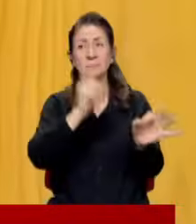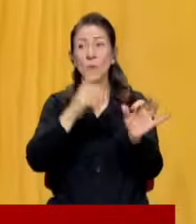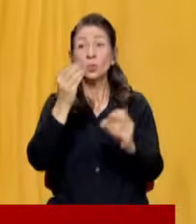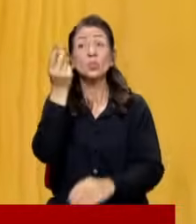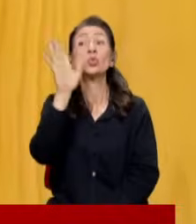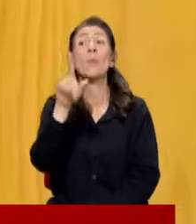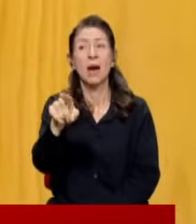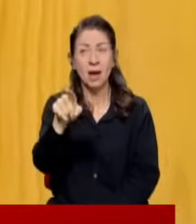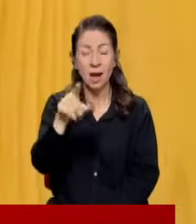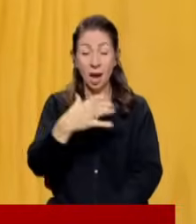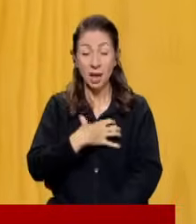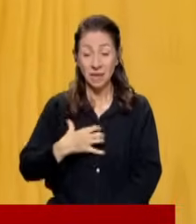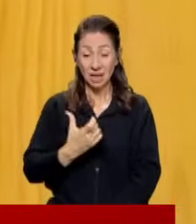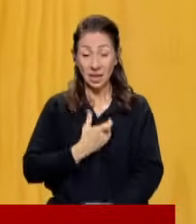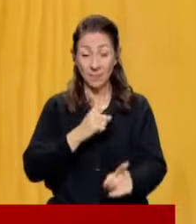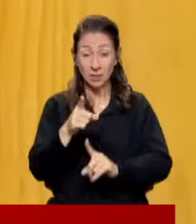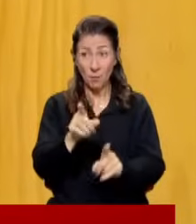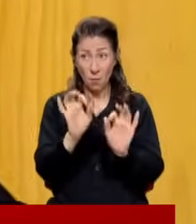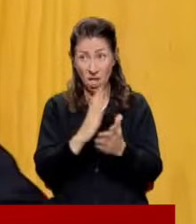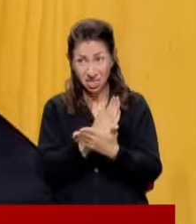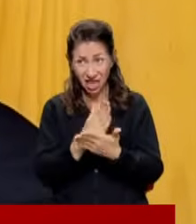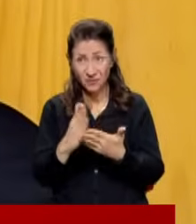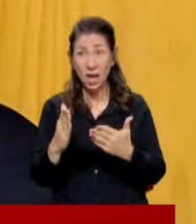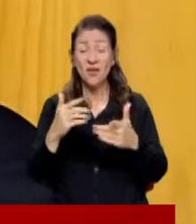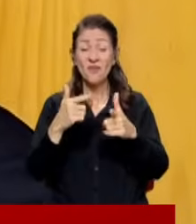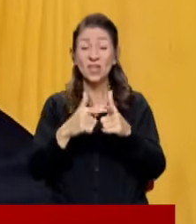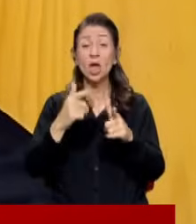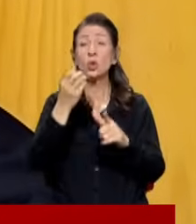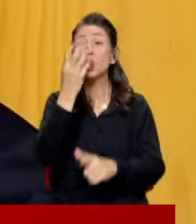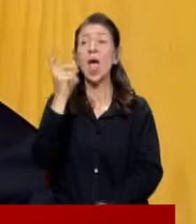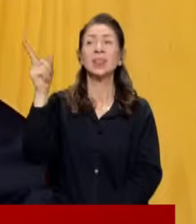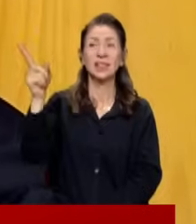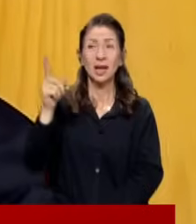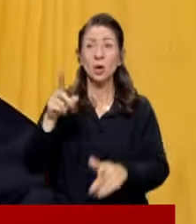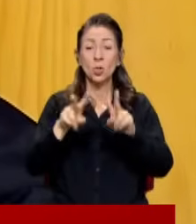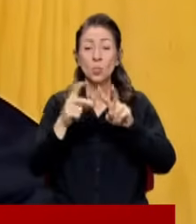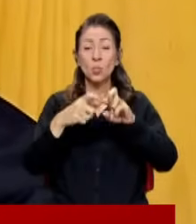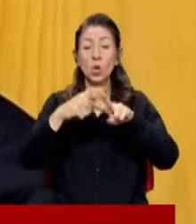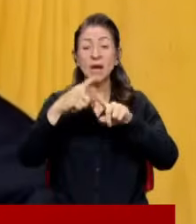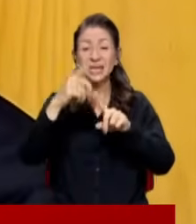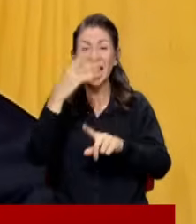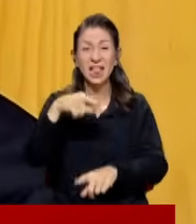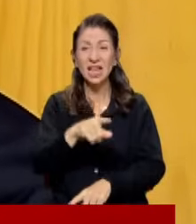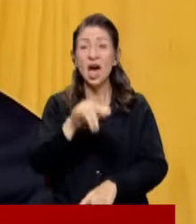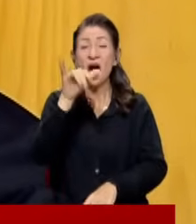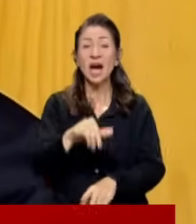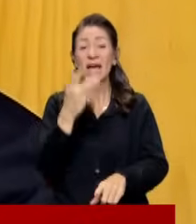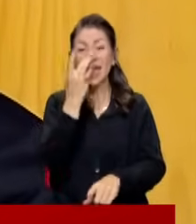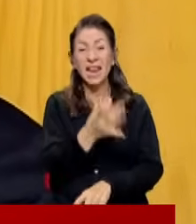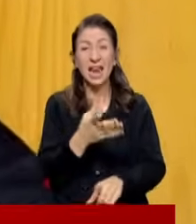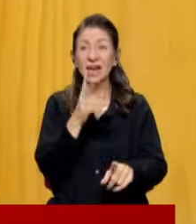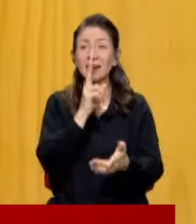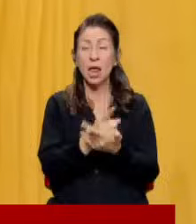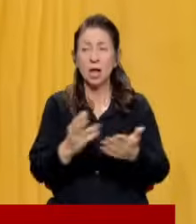eder. Anayasa Mahkemesi böyle giderse Fethullah Gülen ile Murat Karayılan'a da hak ihlali